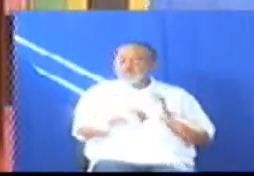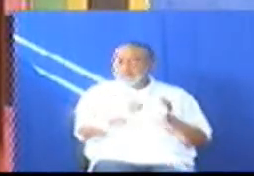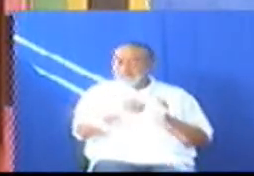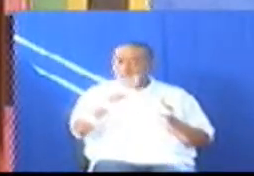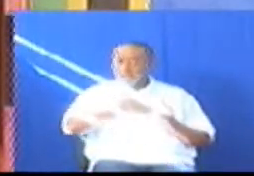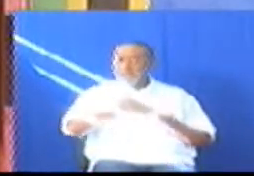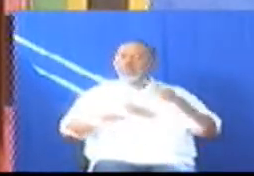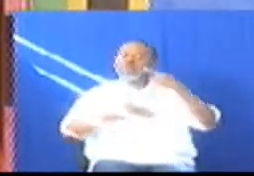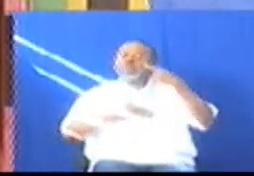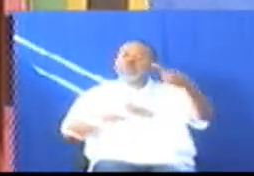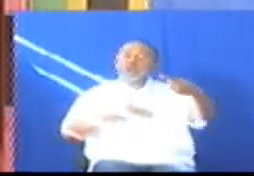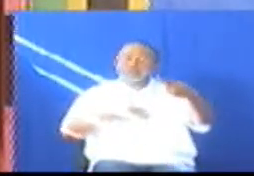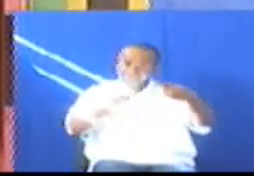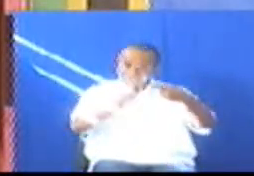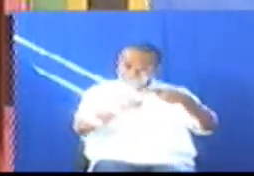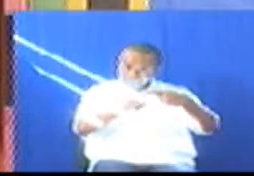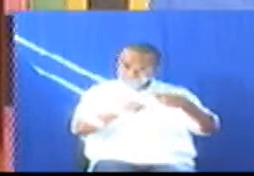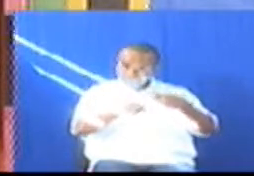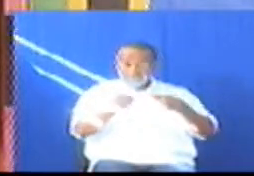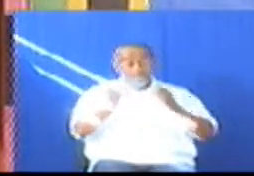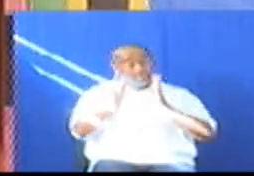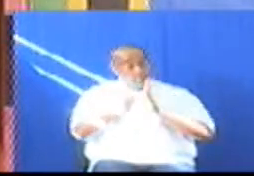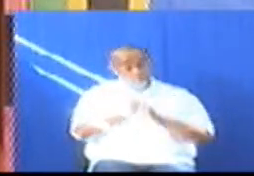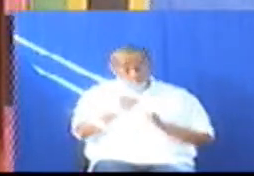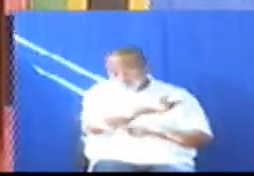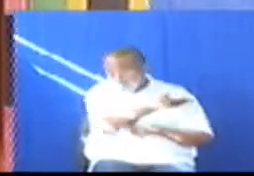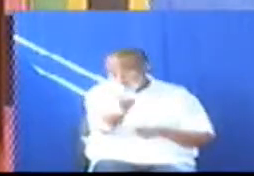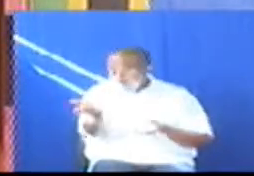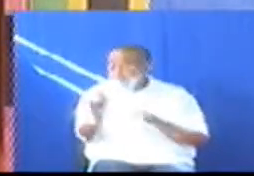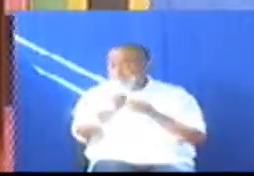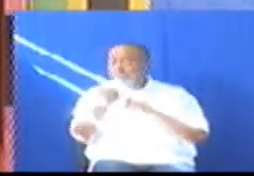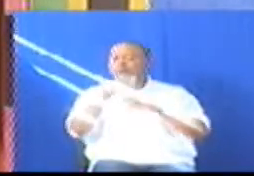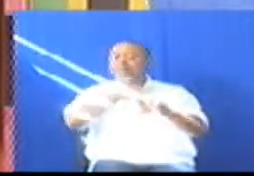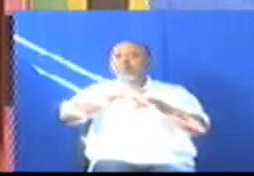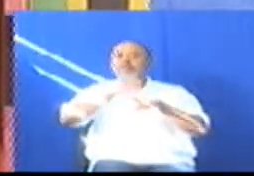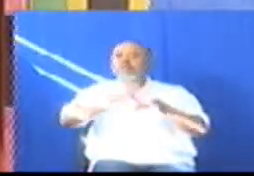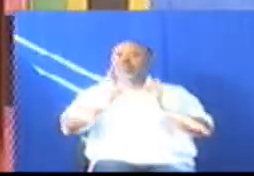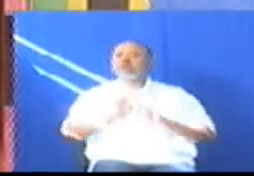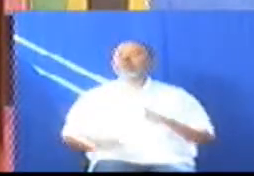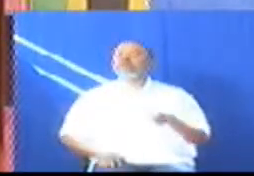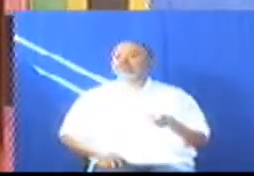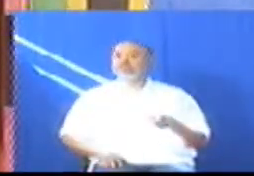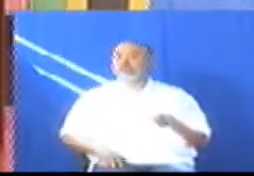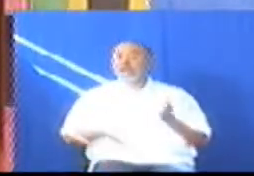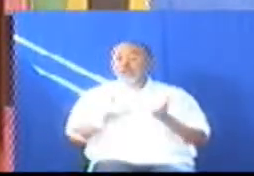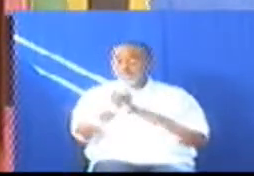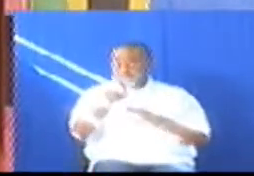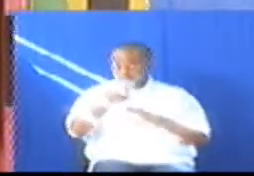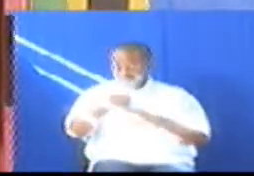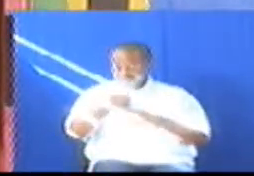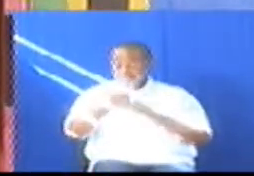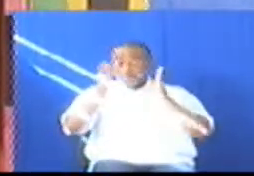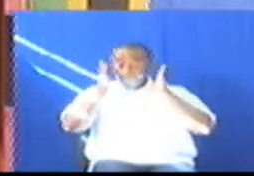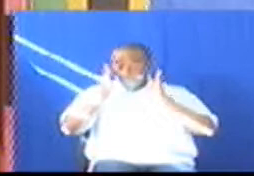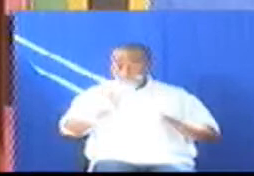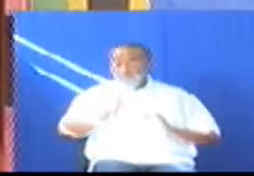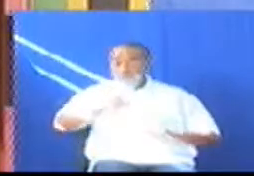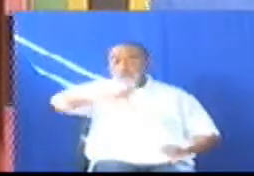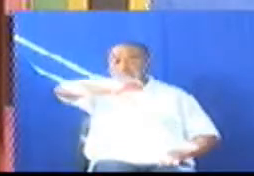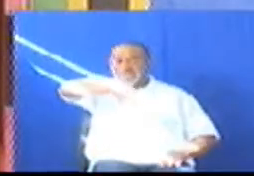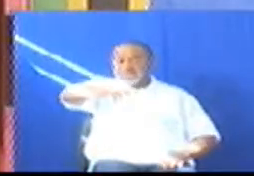kwanza ili niweze kupata maelezo mazuri, sababu mimi ni mbunge wa jimbo la